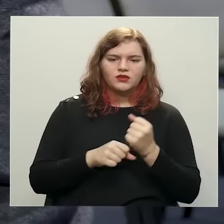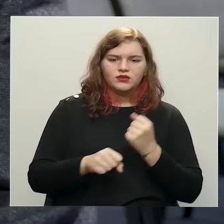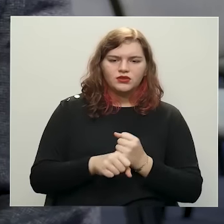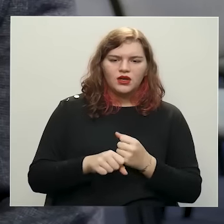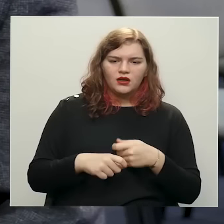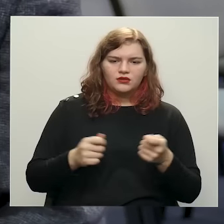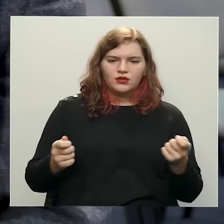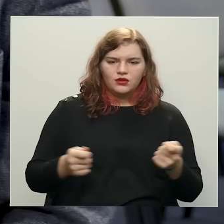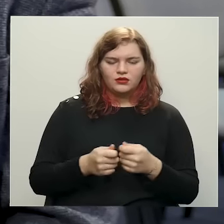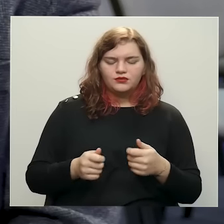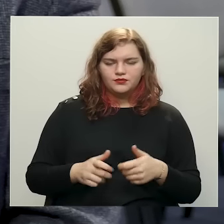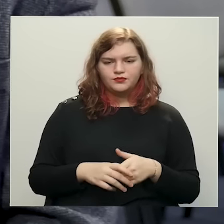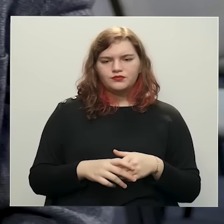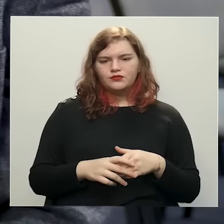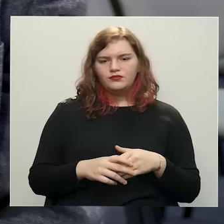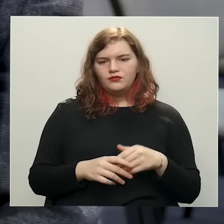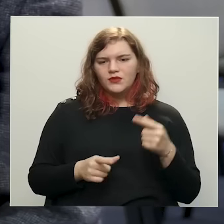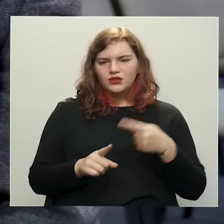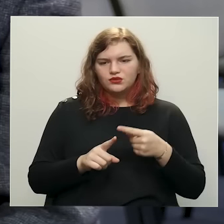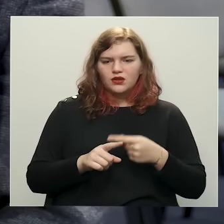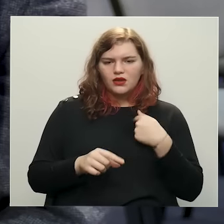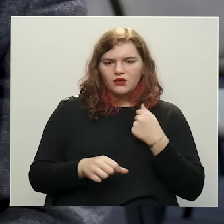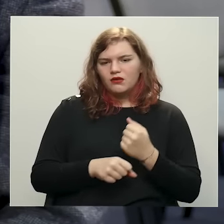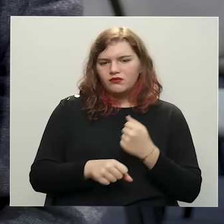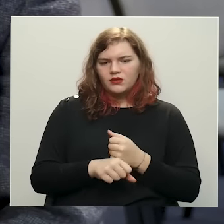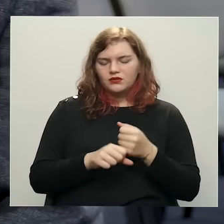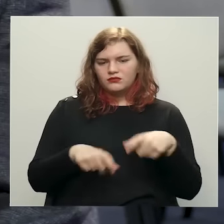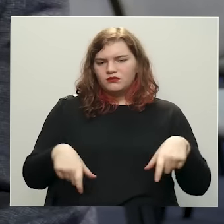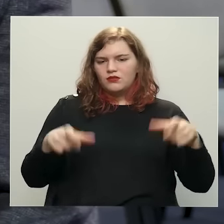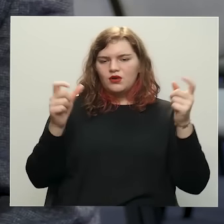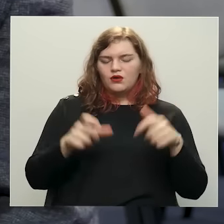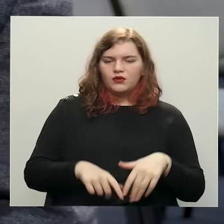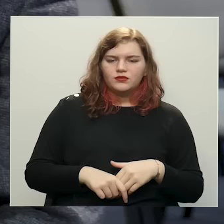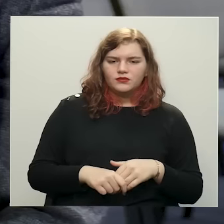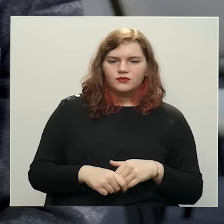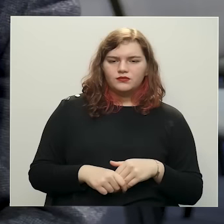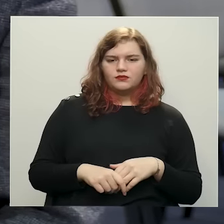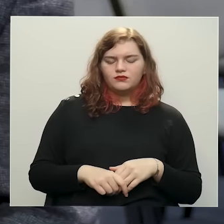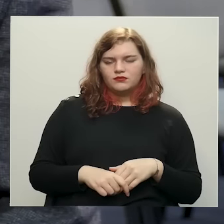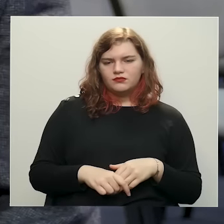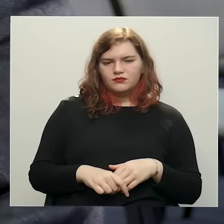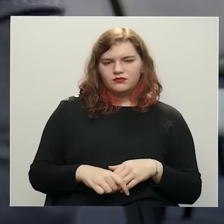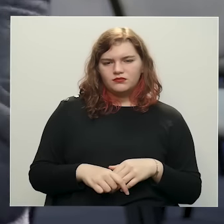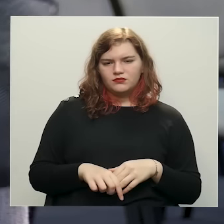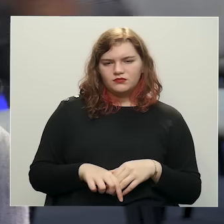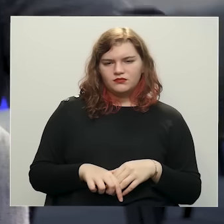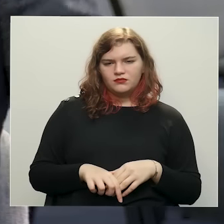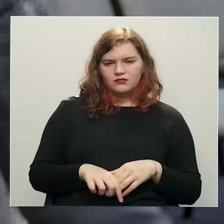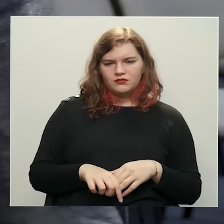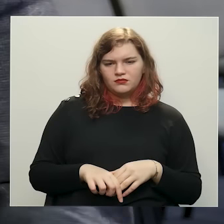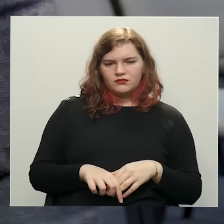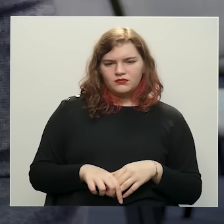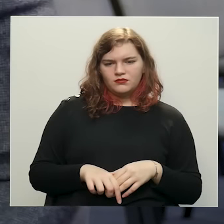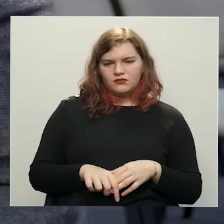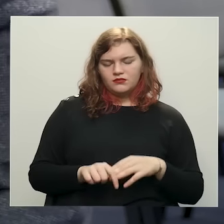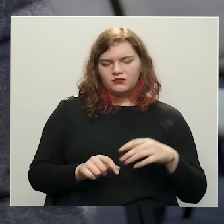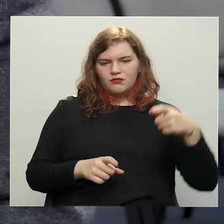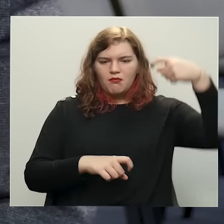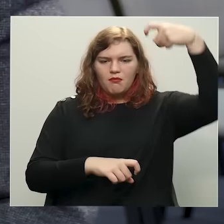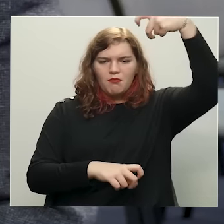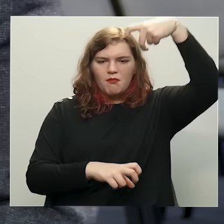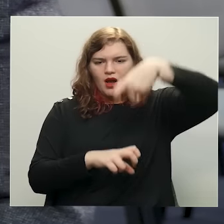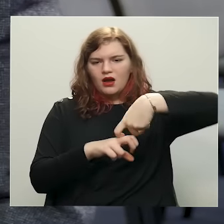gata, făcut. Venea cu platforma aia de... Îl trăgea, punea, cred că, o scară întreagă.